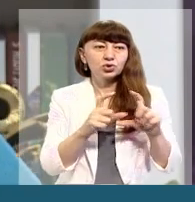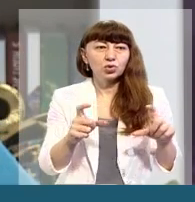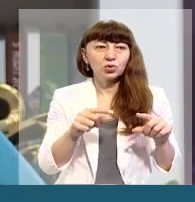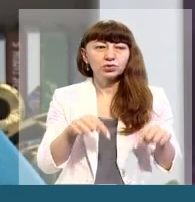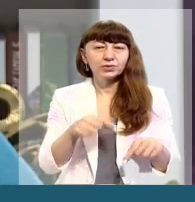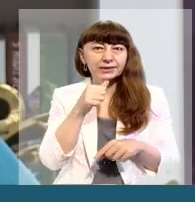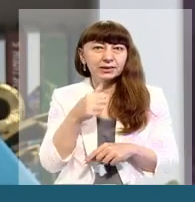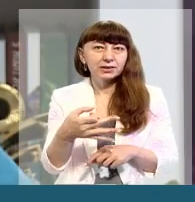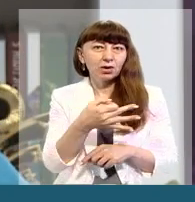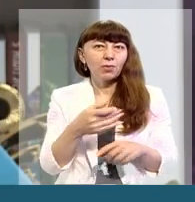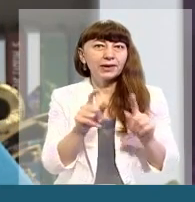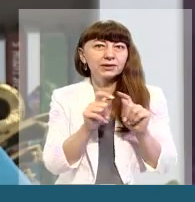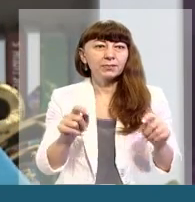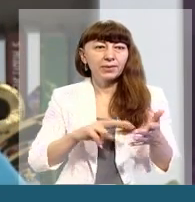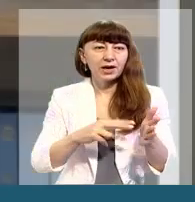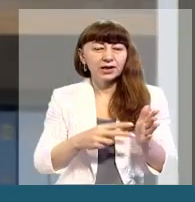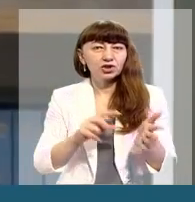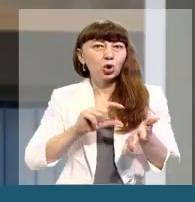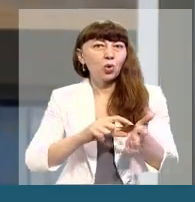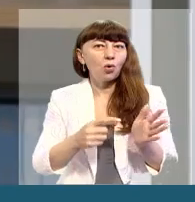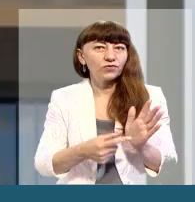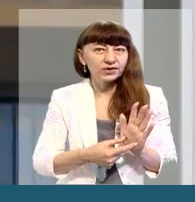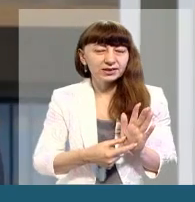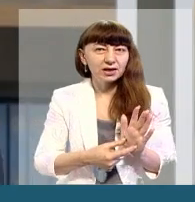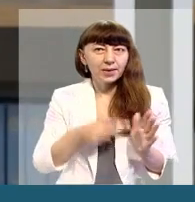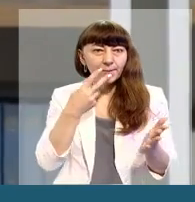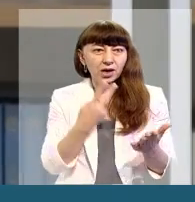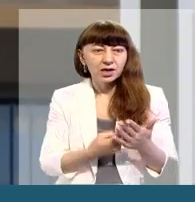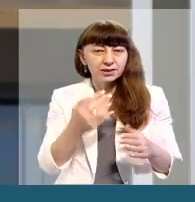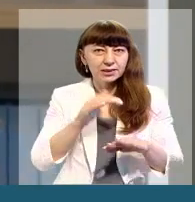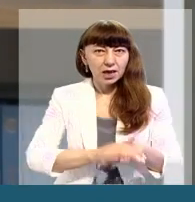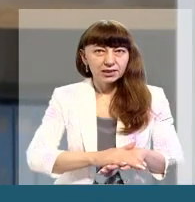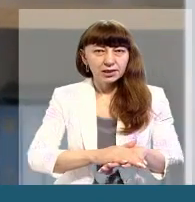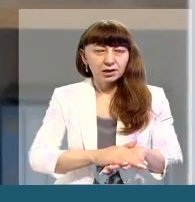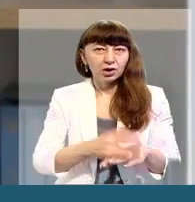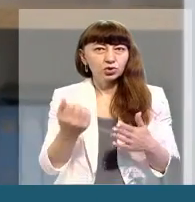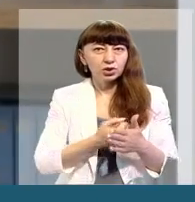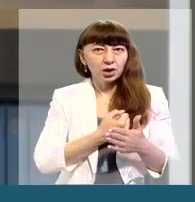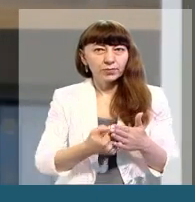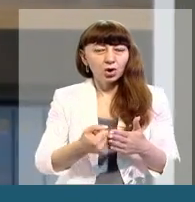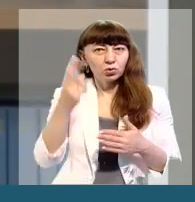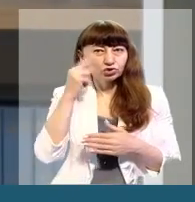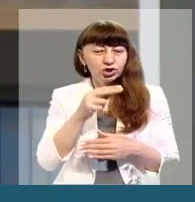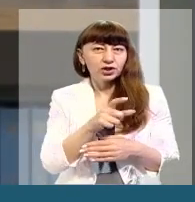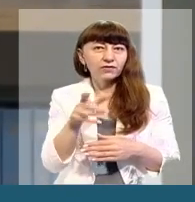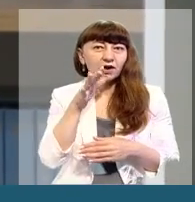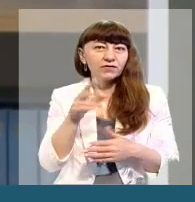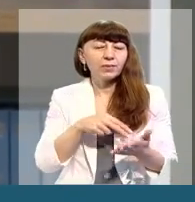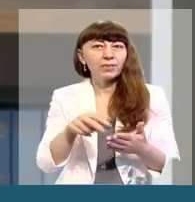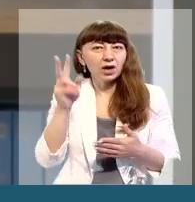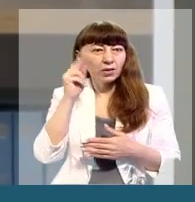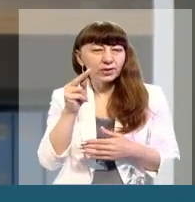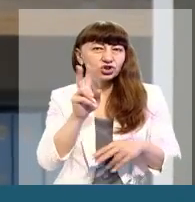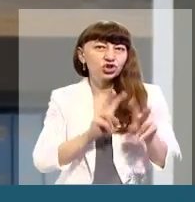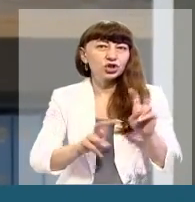нашем регионе создан проектный офис. Показатели, те, которые достигают наши обучающиеся при прохождении вот